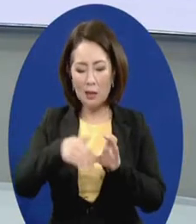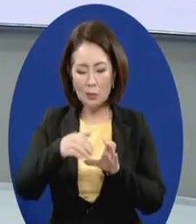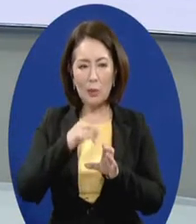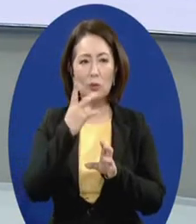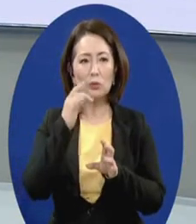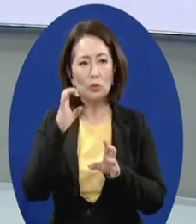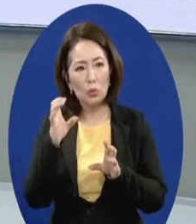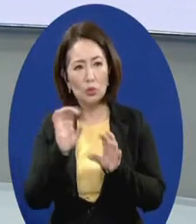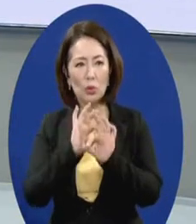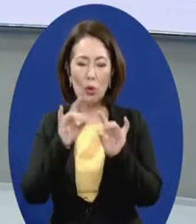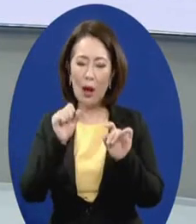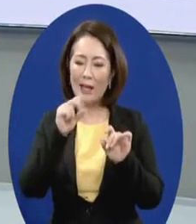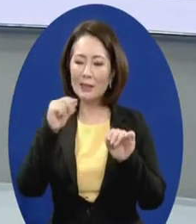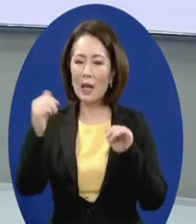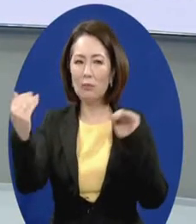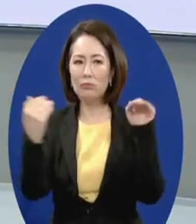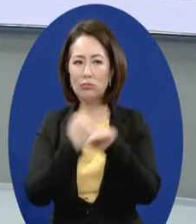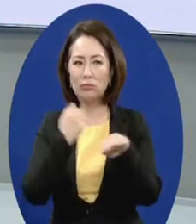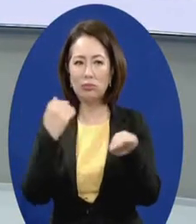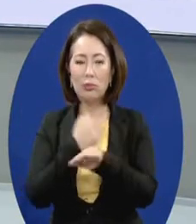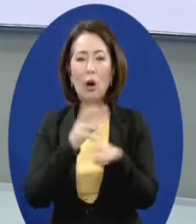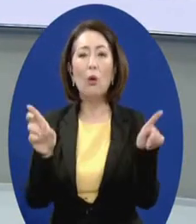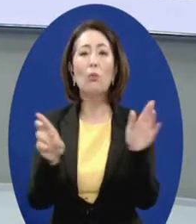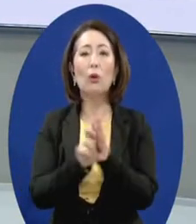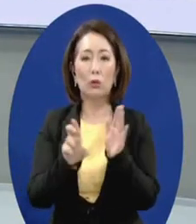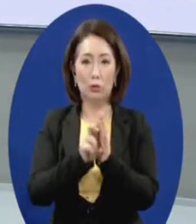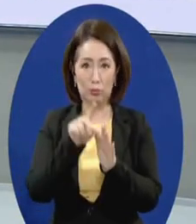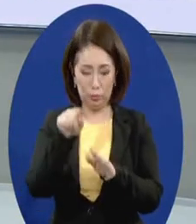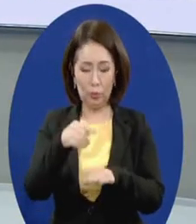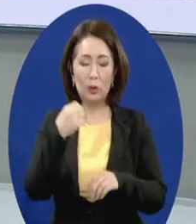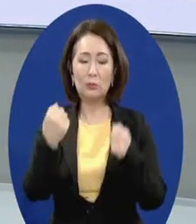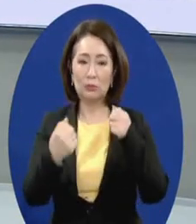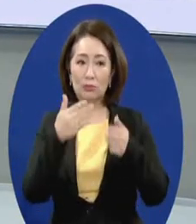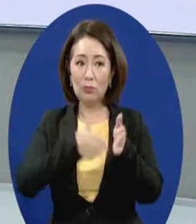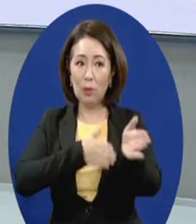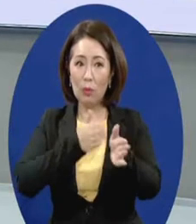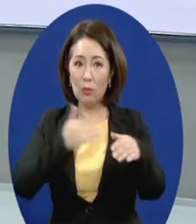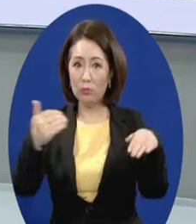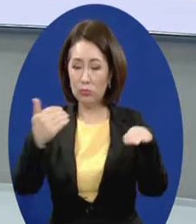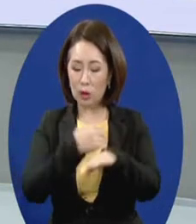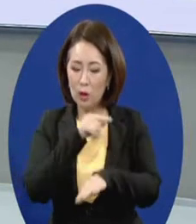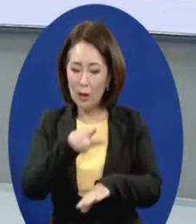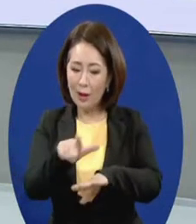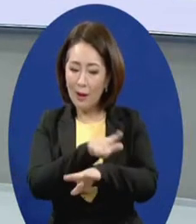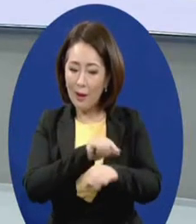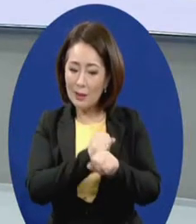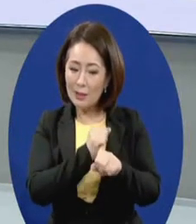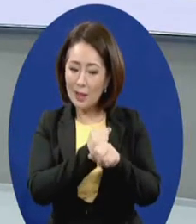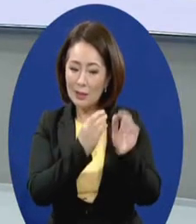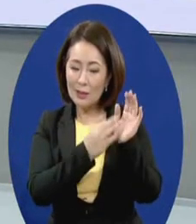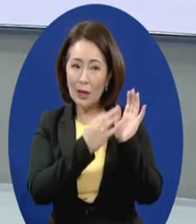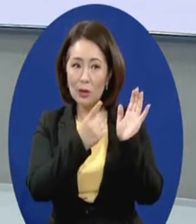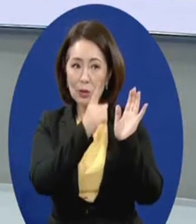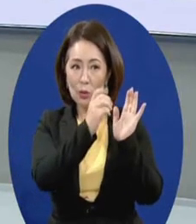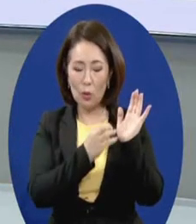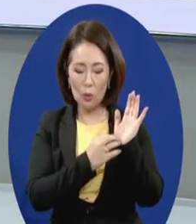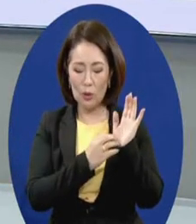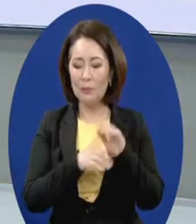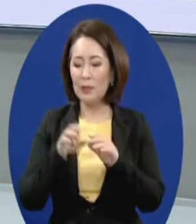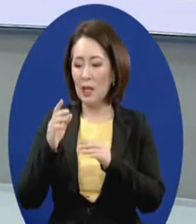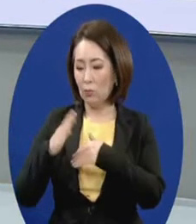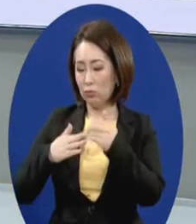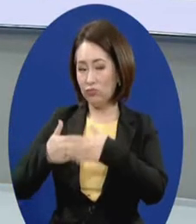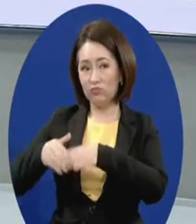бусад ачааг тээвэрлэж экспортлох боломж бүрдэх юм. Одоогоор газар шорооны ажил 81, харин дэд бүтцийн барилга угсралтын